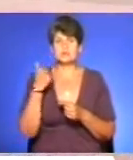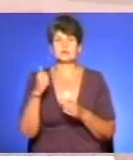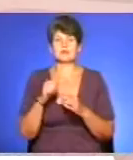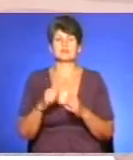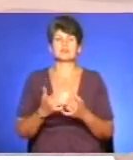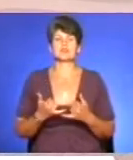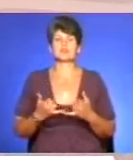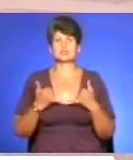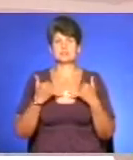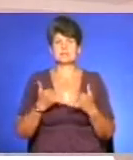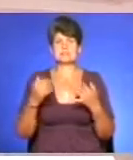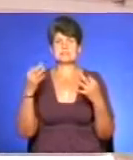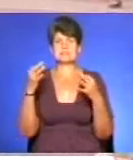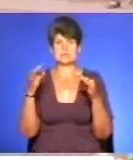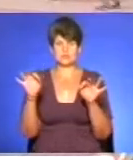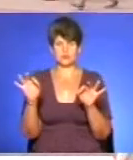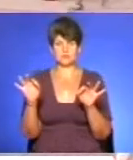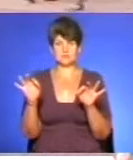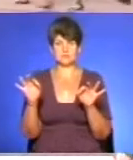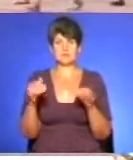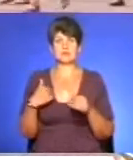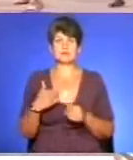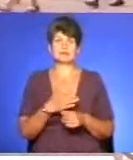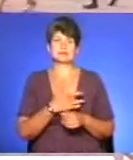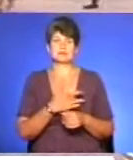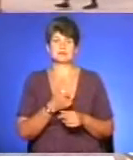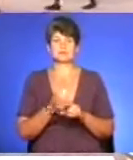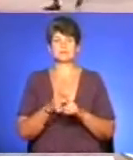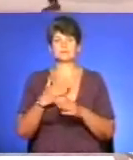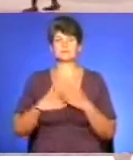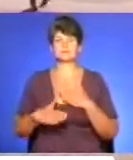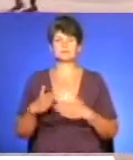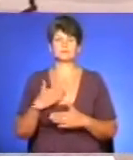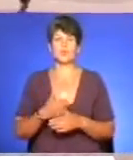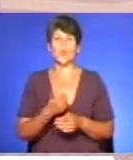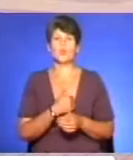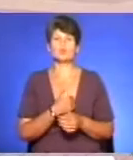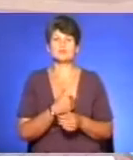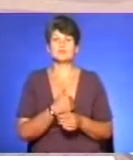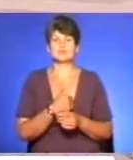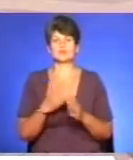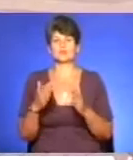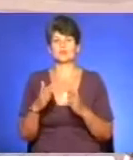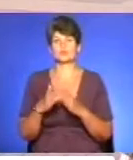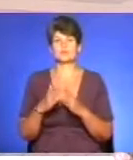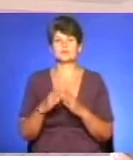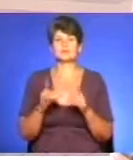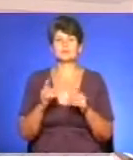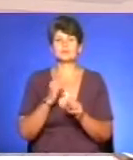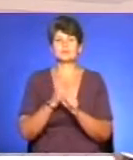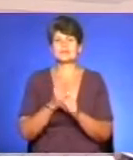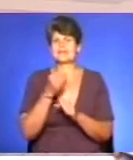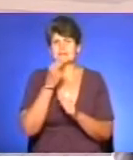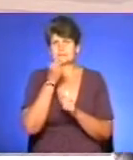честь незалежності. В мене серце дуже раділо, просто не хотілося, щоб вдома нічого робити, ні їсти,